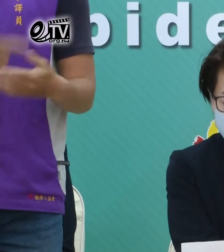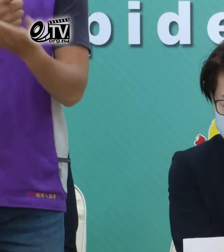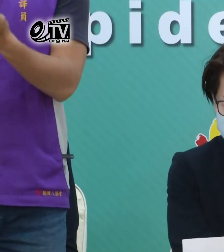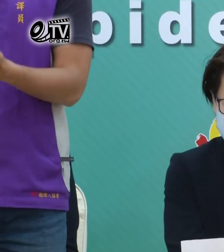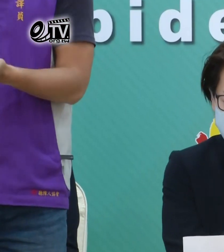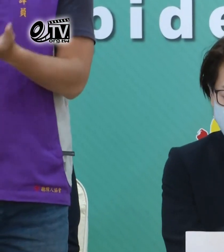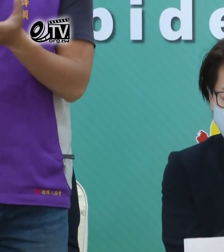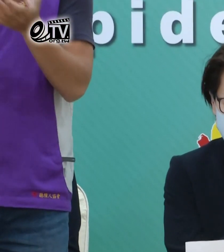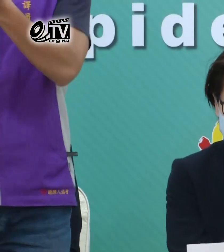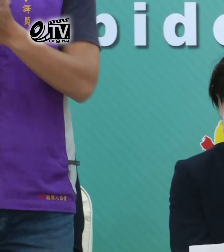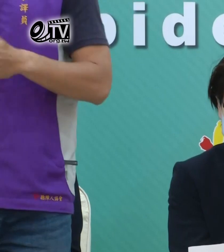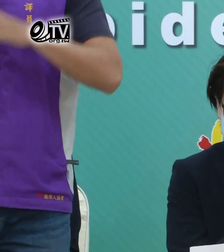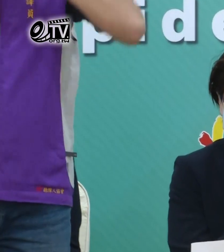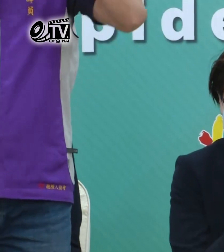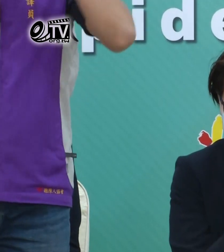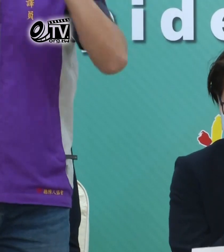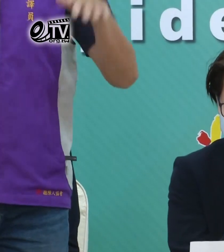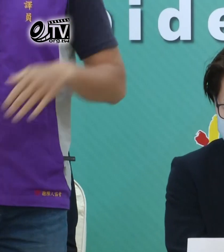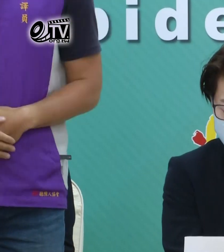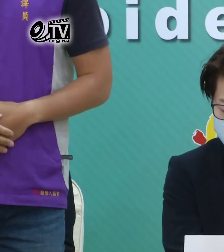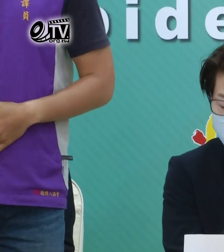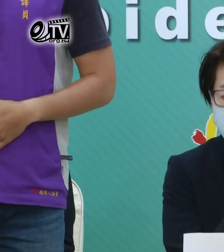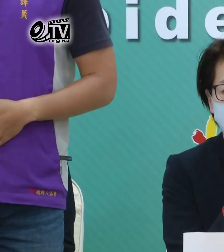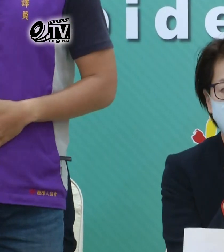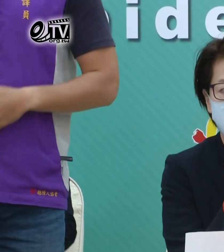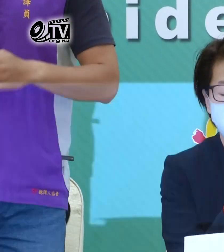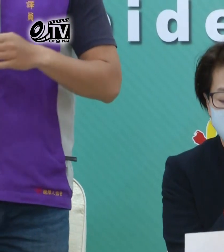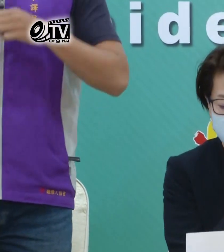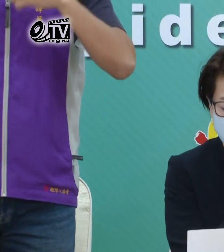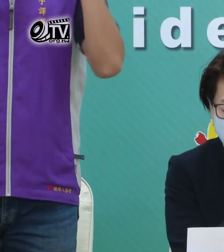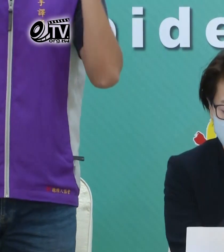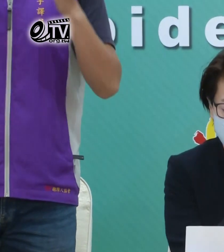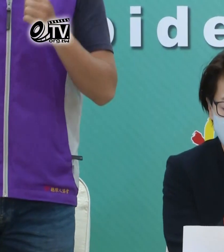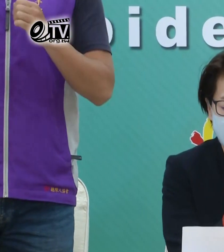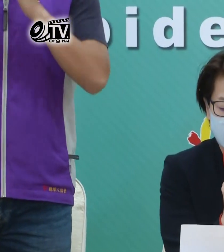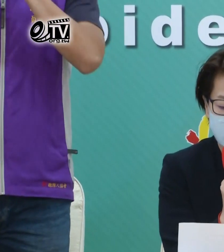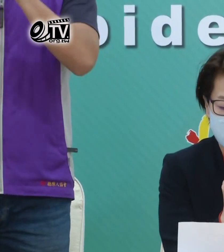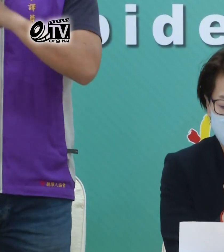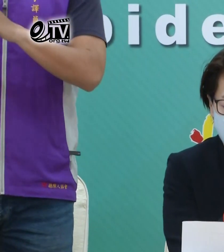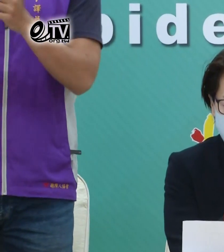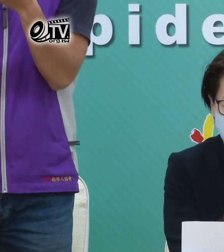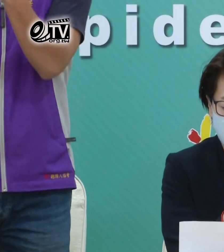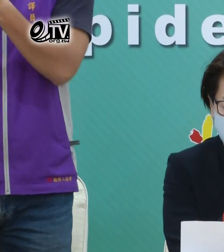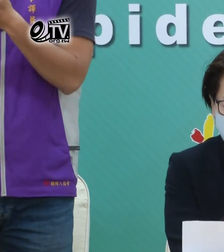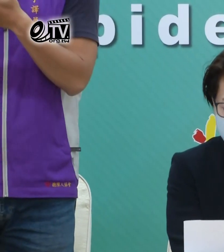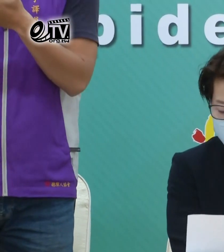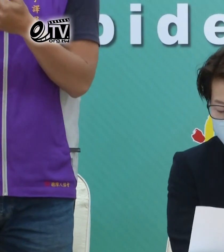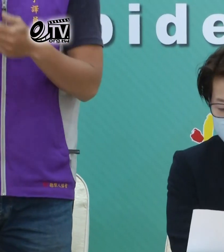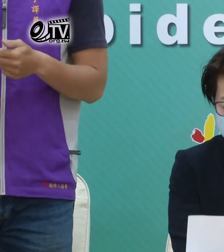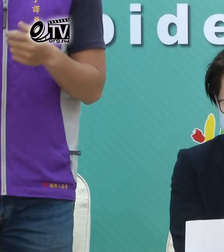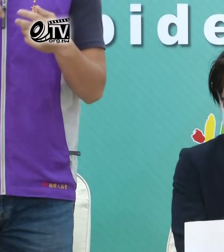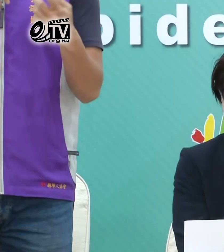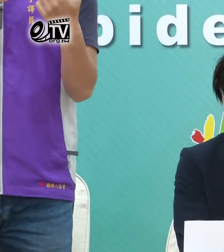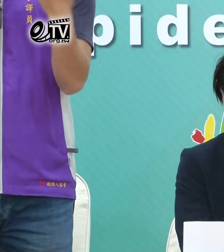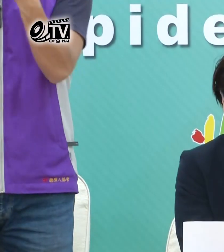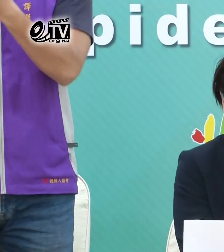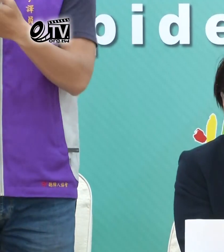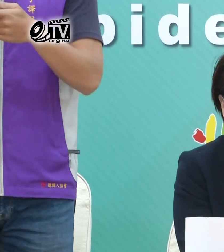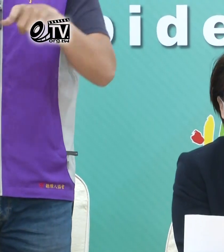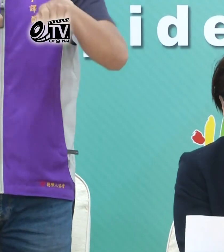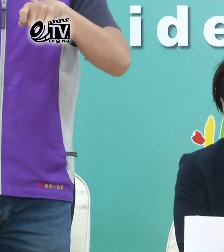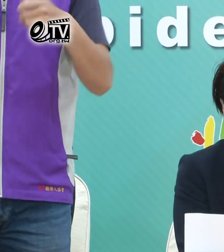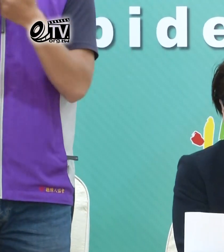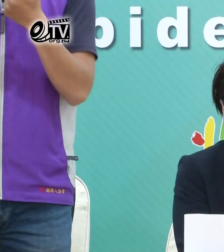大家早安，我们早上也跟市长开了病变中心的会议，那今天会主要公布两个事情，第一个